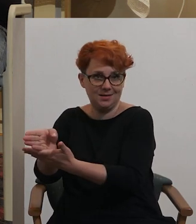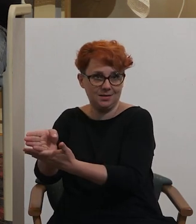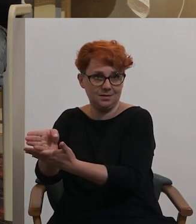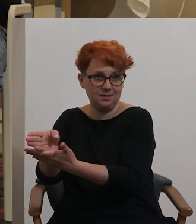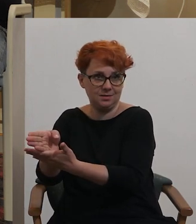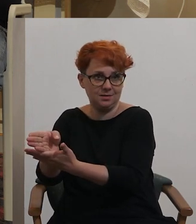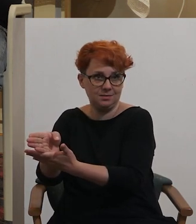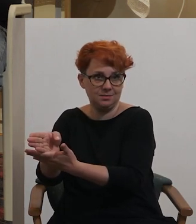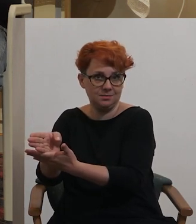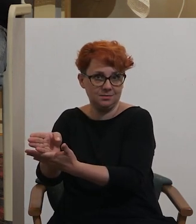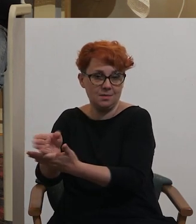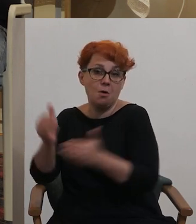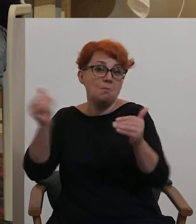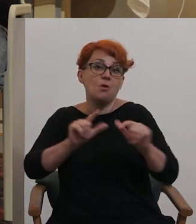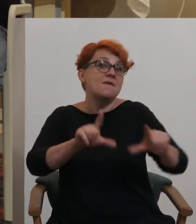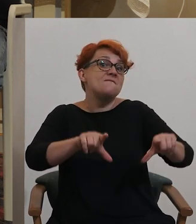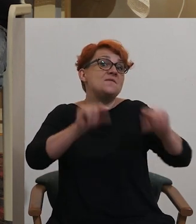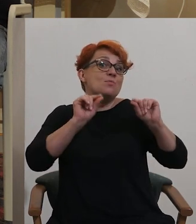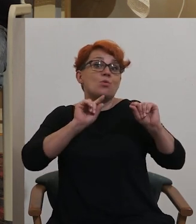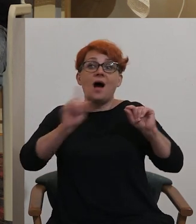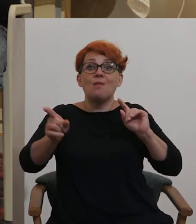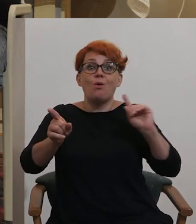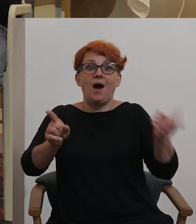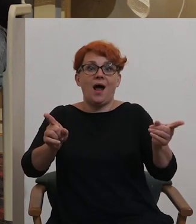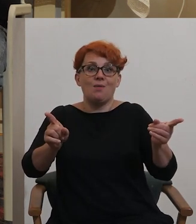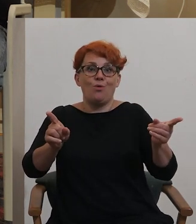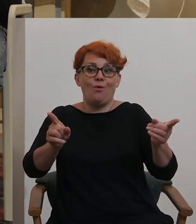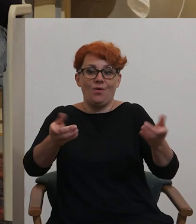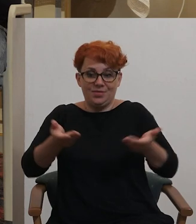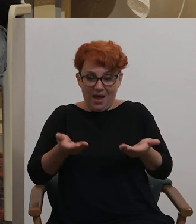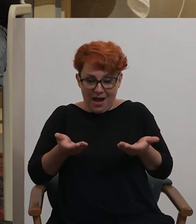mieli do wyboru. Dostawali alternatywę bez alternatywy